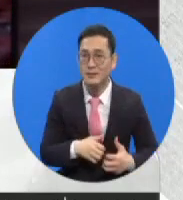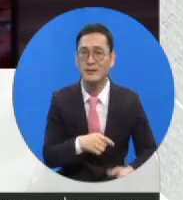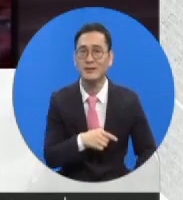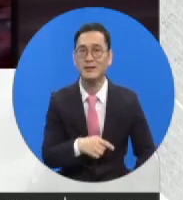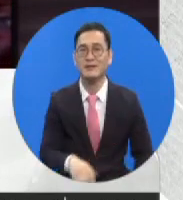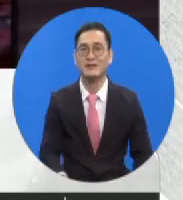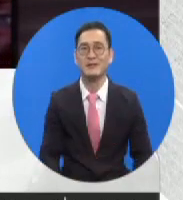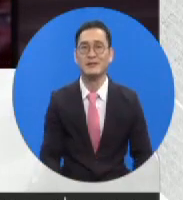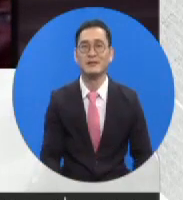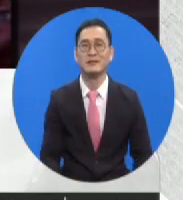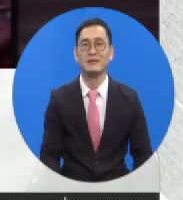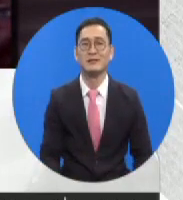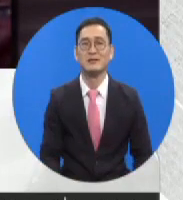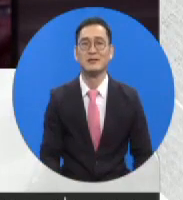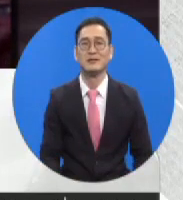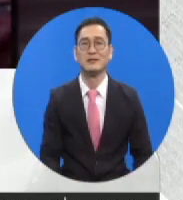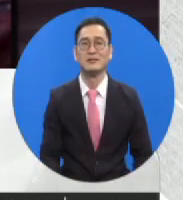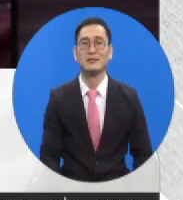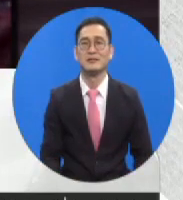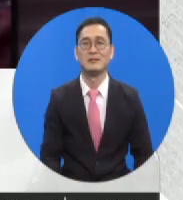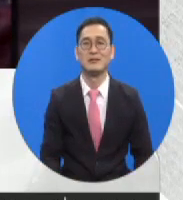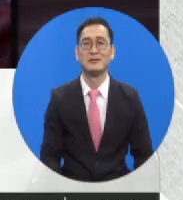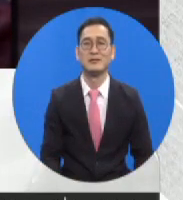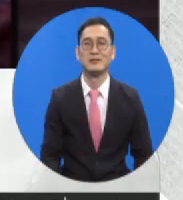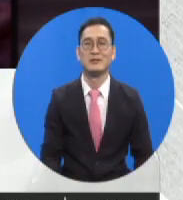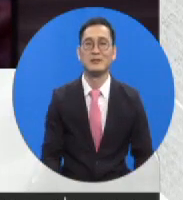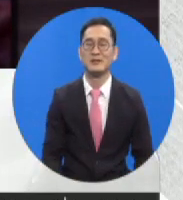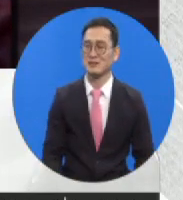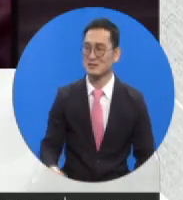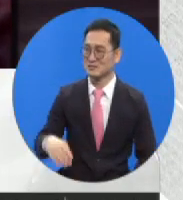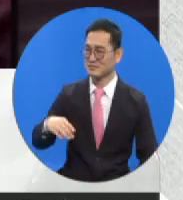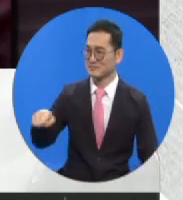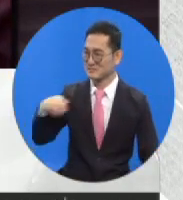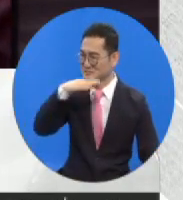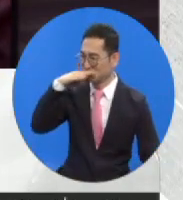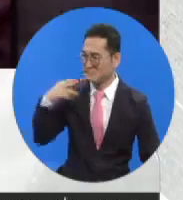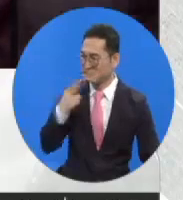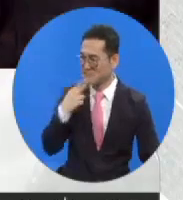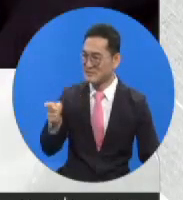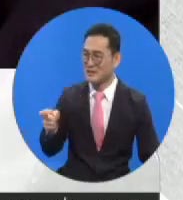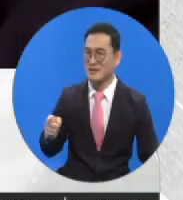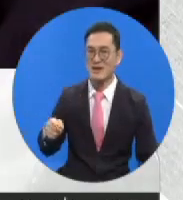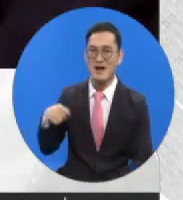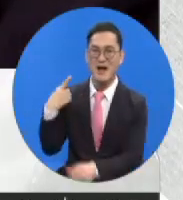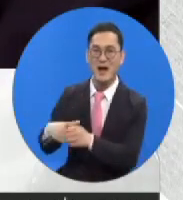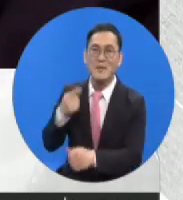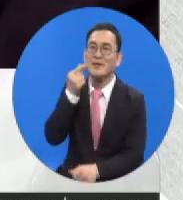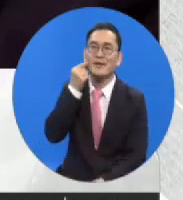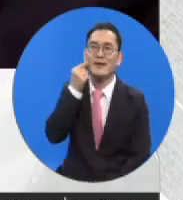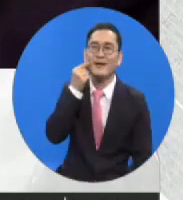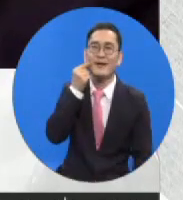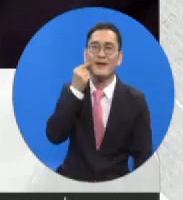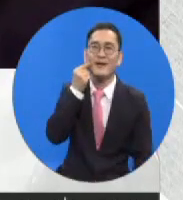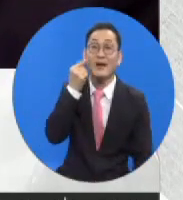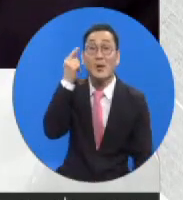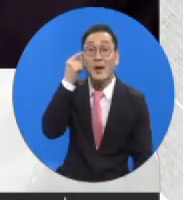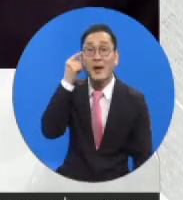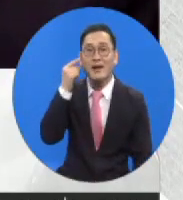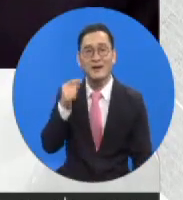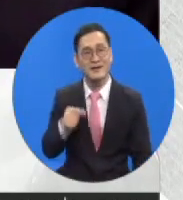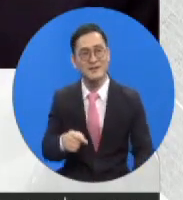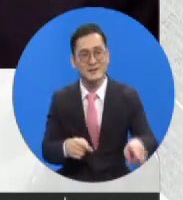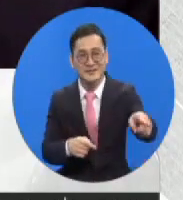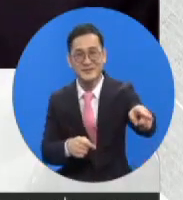건데 네. 근데 거기에 대해 가지고 말을 못 하는 게 이문정 검사나 진혜원 검사 같은 사람들이 훨씬 더 뭐 이야기했을